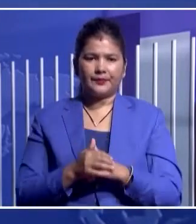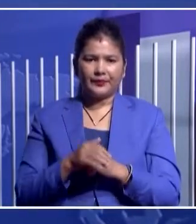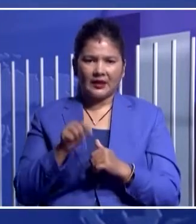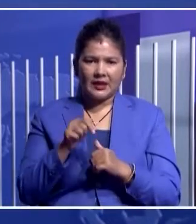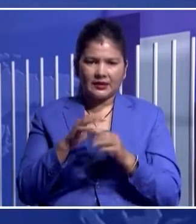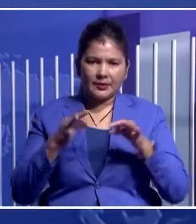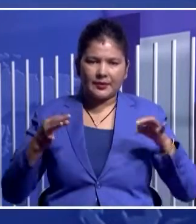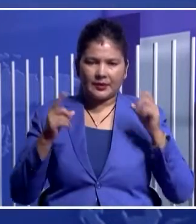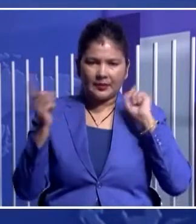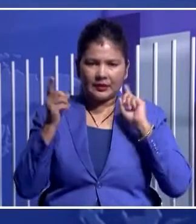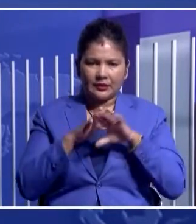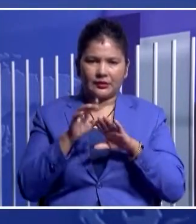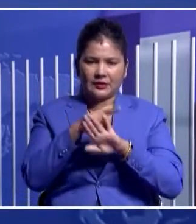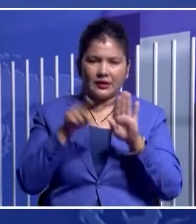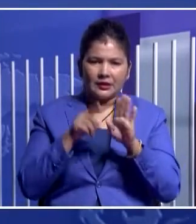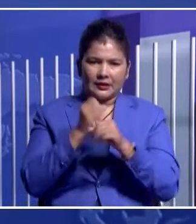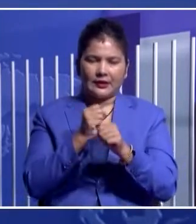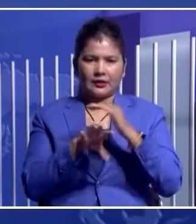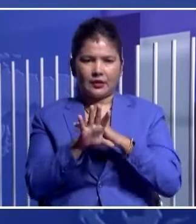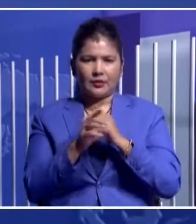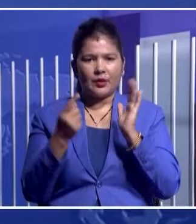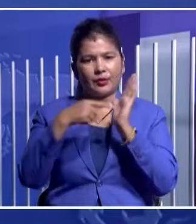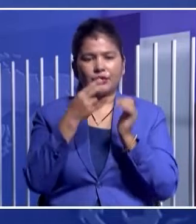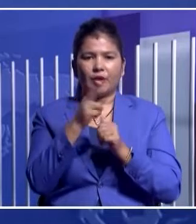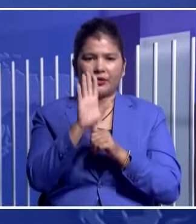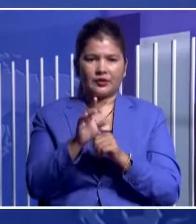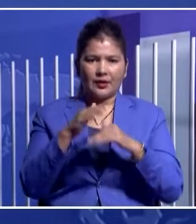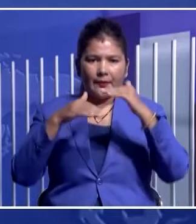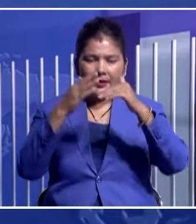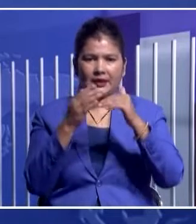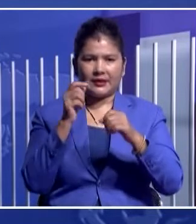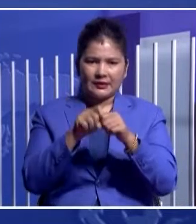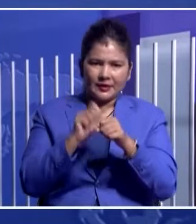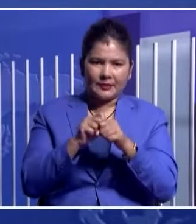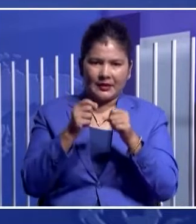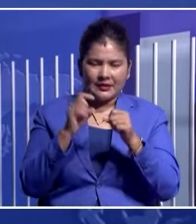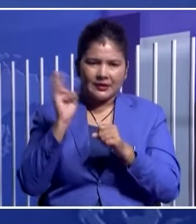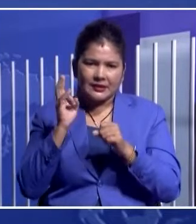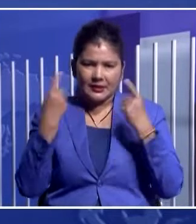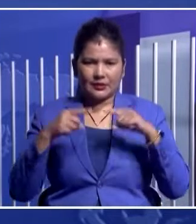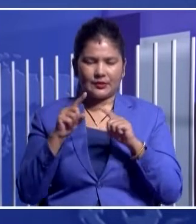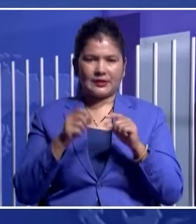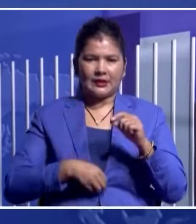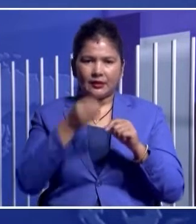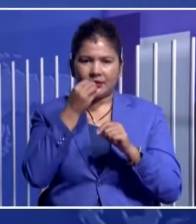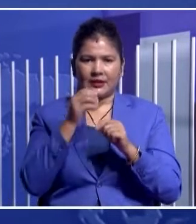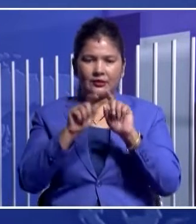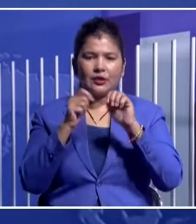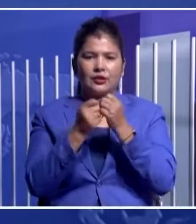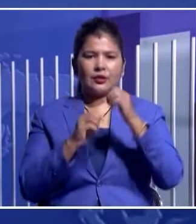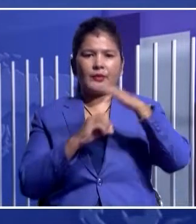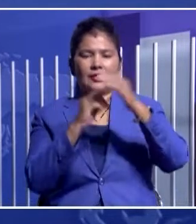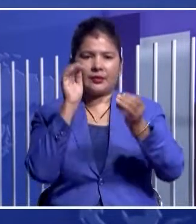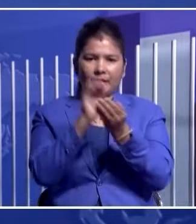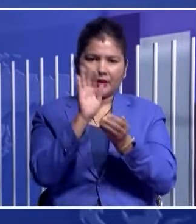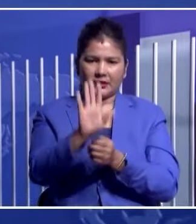आज विभिन्न पालिकाहरूको नीति तथा कार्यक्रम प्रस्तुत भएको छ, जसमा विकास निर्माण, शिक्षा, स्वास्थ्य, रोजगारी लगायतका क्षेत्र बढी प्राथमिकतामा